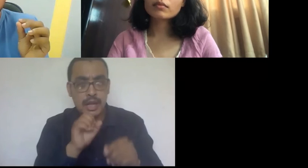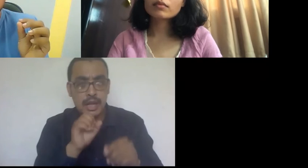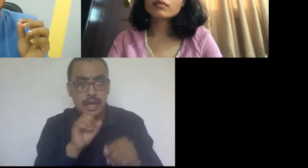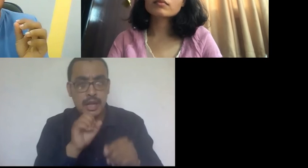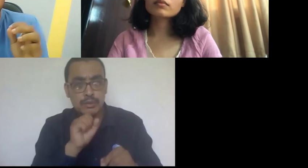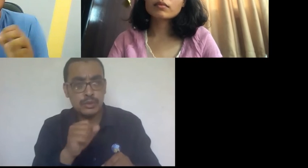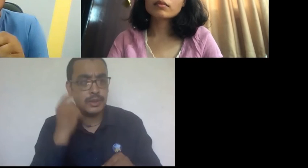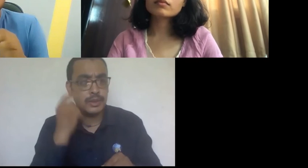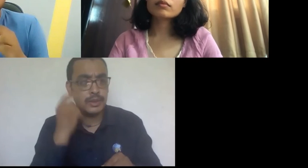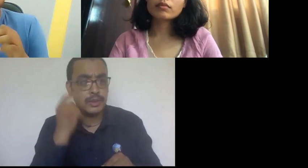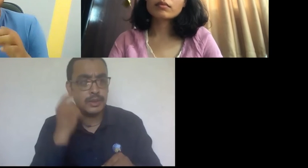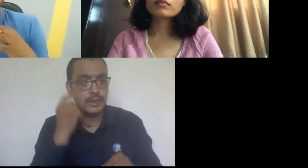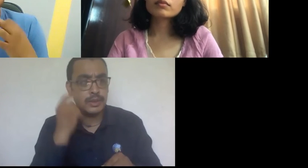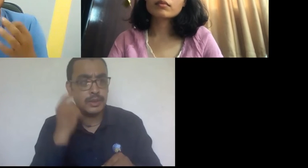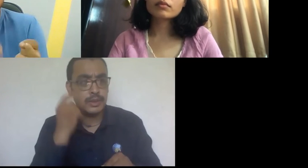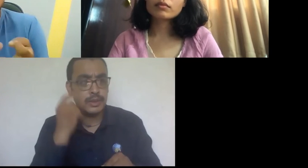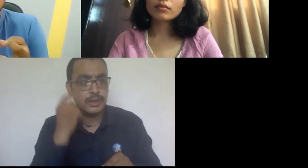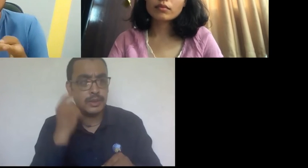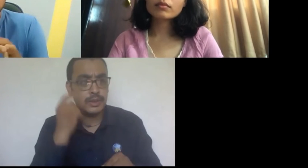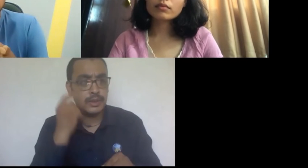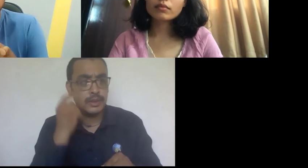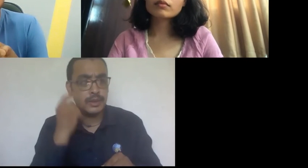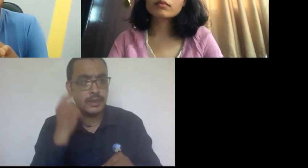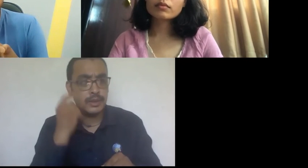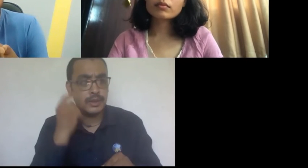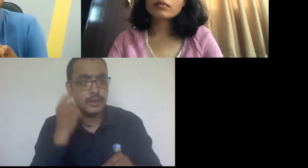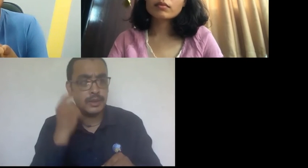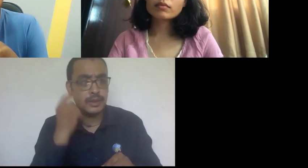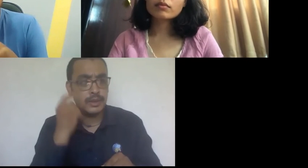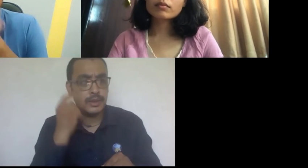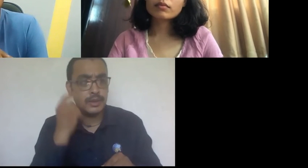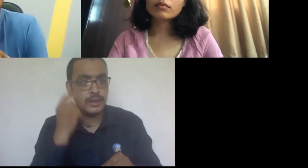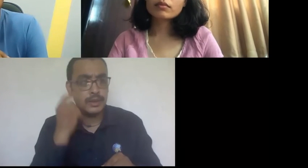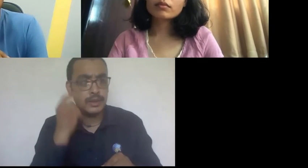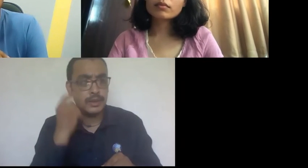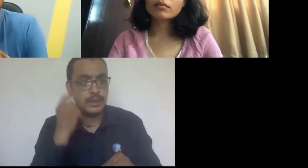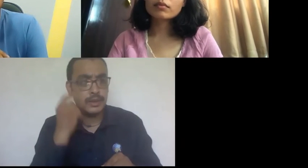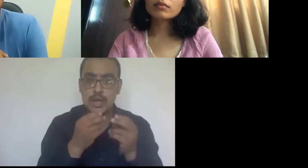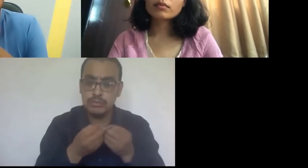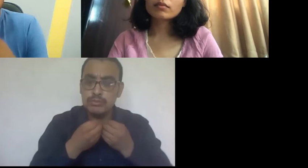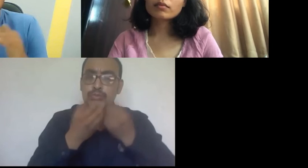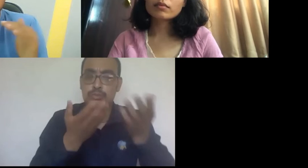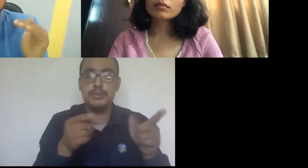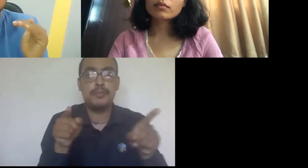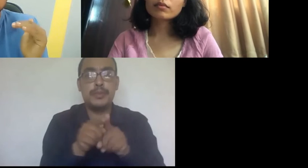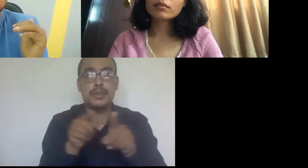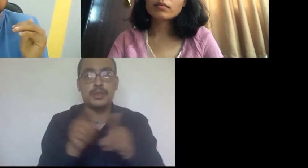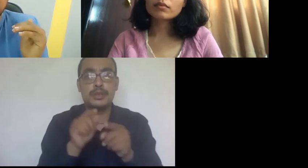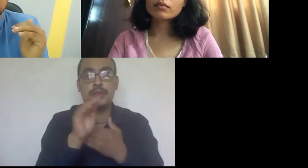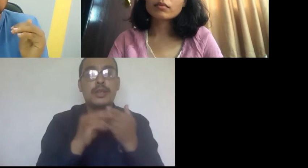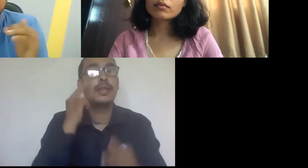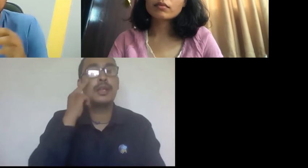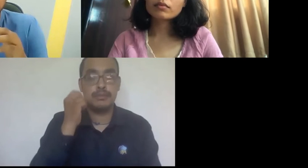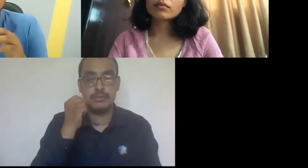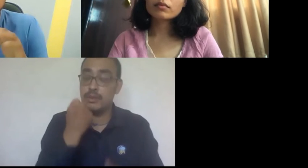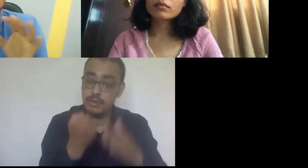भइरहेछ होइन र त्यसलाई चाहिँ कसरी एक्सप्रेस गर्नुपर्छ भन्ने कुराले गरिरहेको छ। र अर्को मेजर पाटो के त भन्दाखेरि त्यसमा भएको इमोसन चाहे त्यो